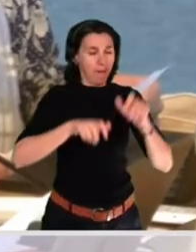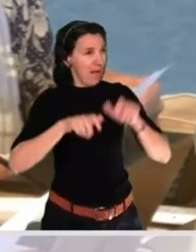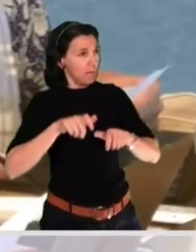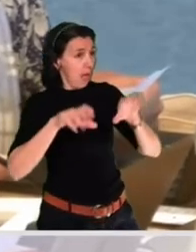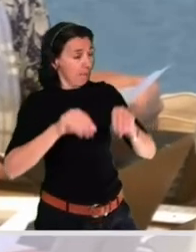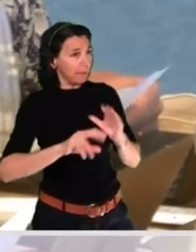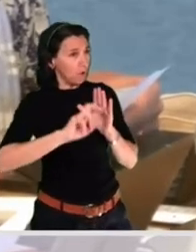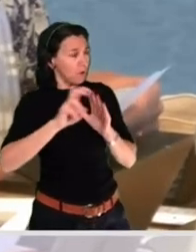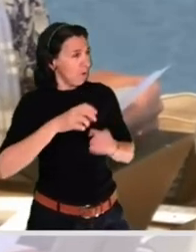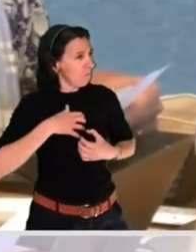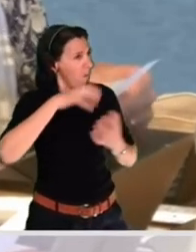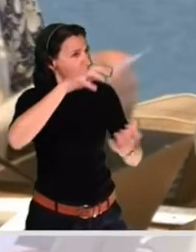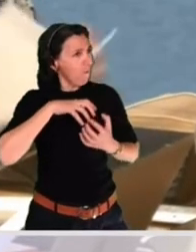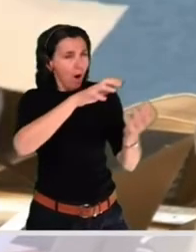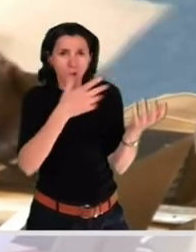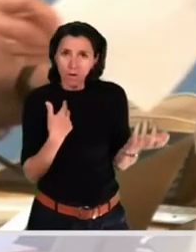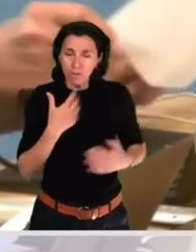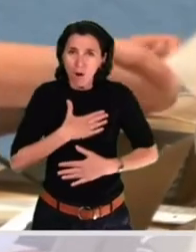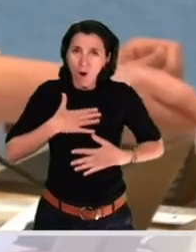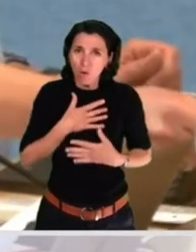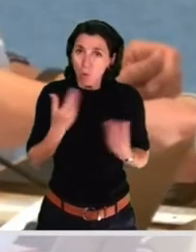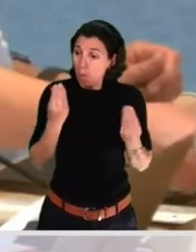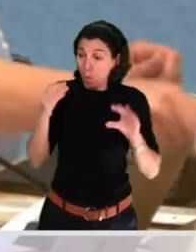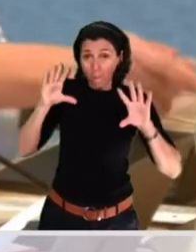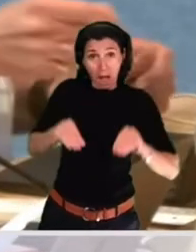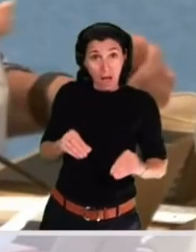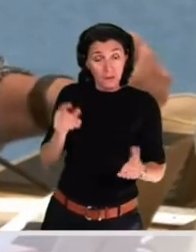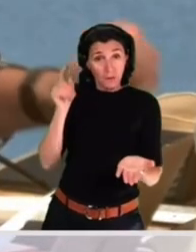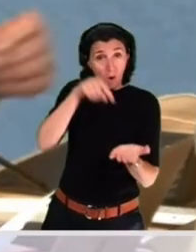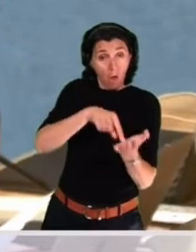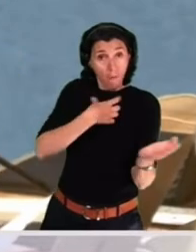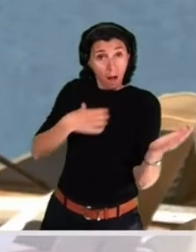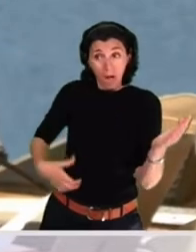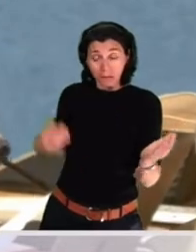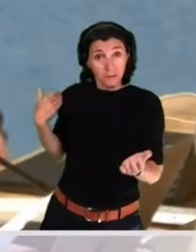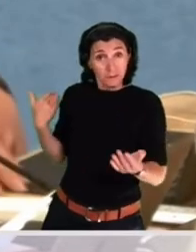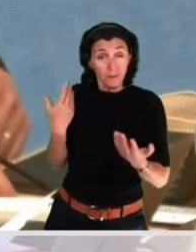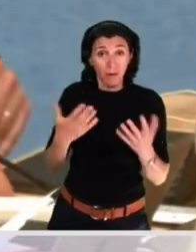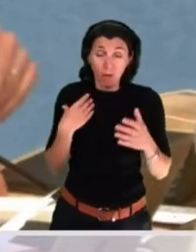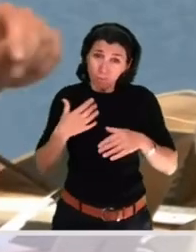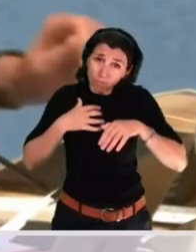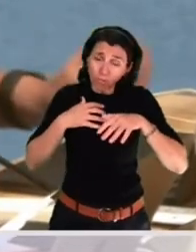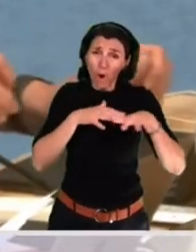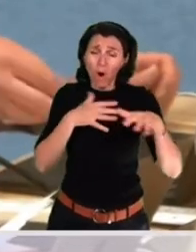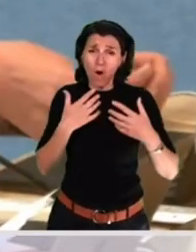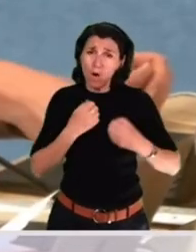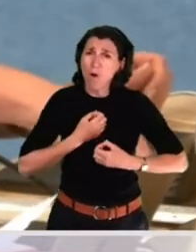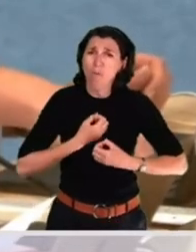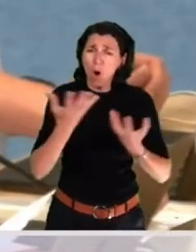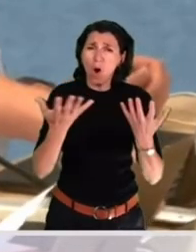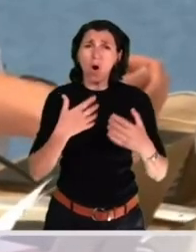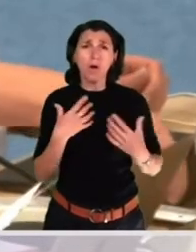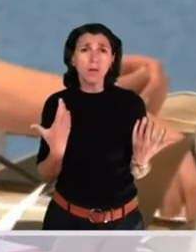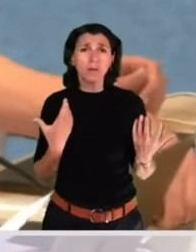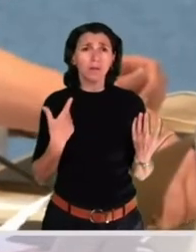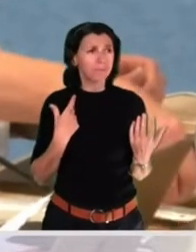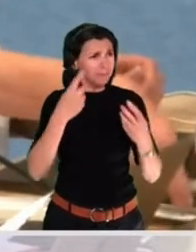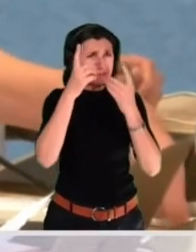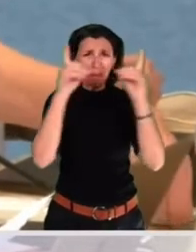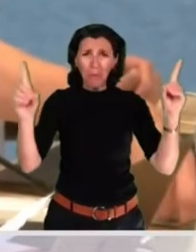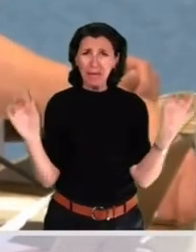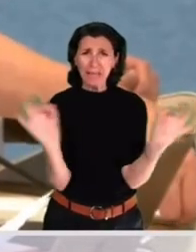aujourd'hui autour de l'hôtel de ville, vos méthodes d'intimidation à leur égard en disant que ce n'est pas